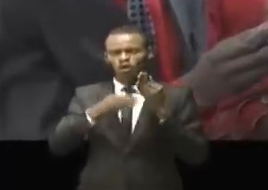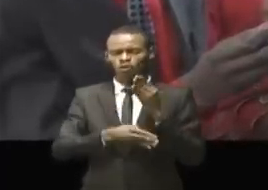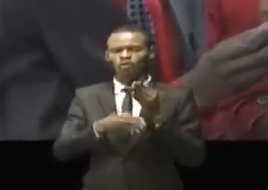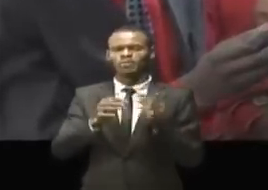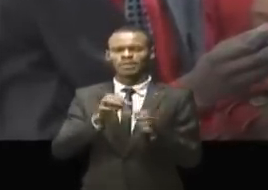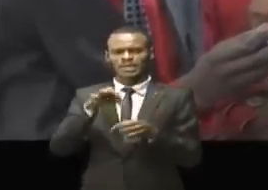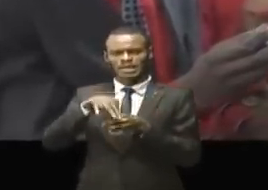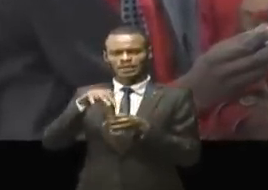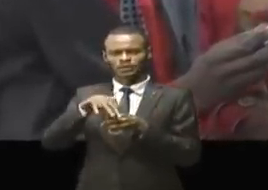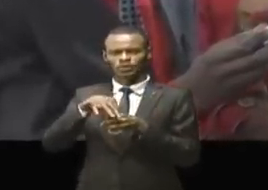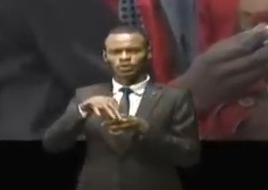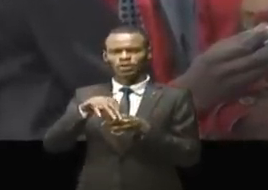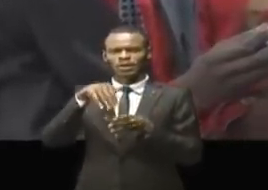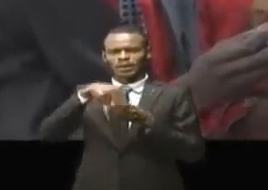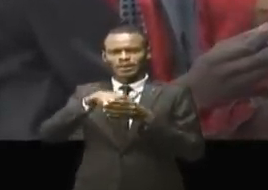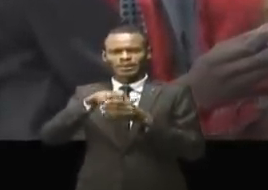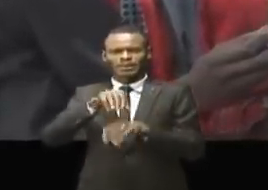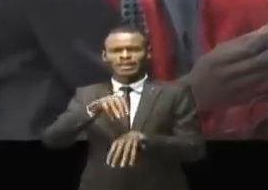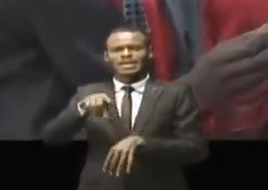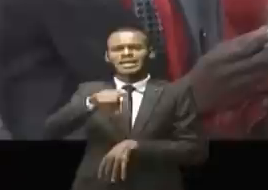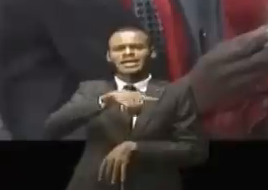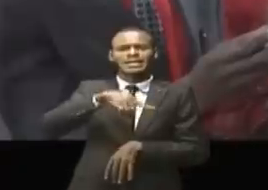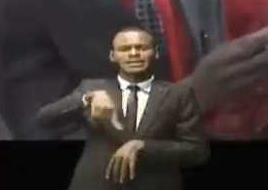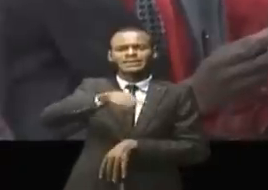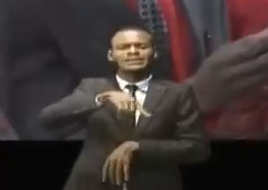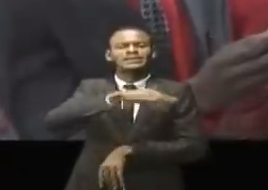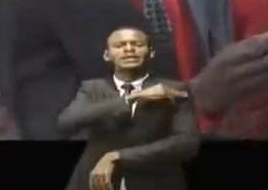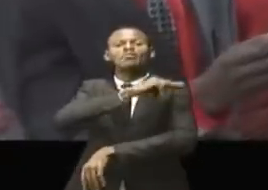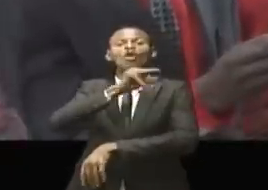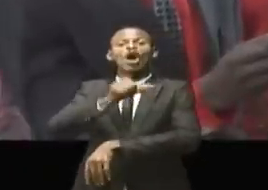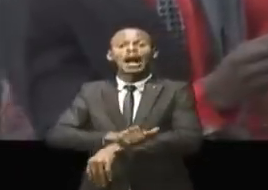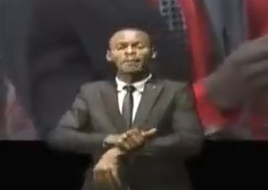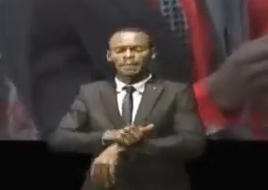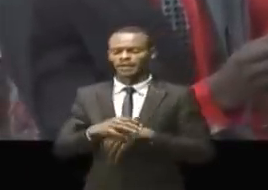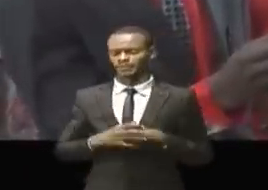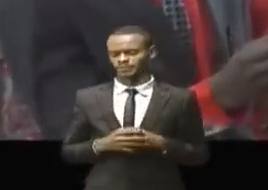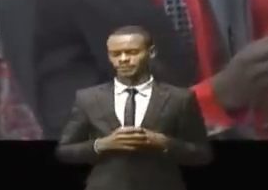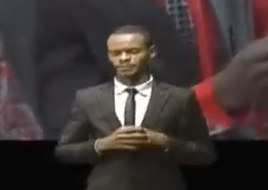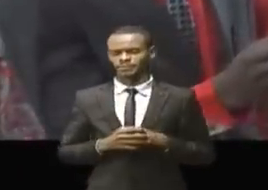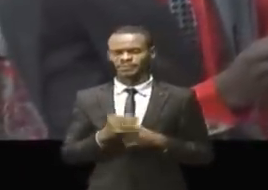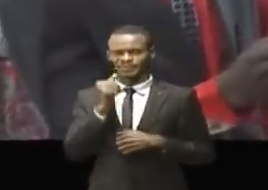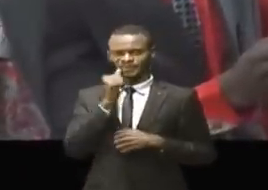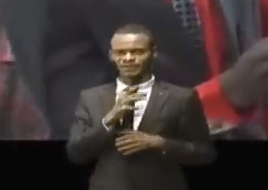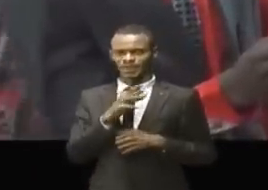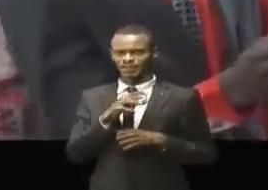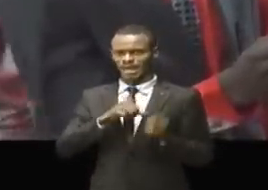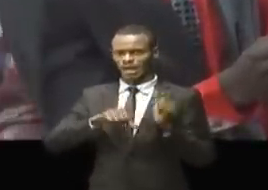car votre choix est subjectif. Monsieur le secrétaire général de l'UDPS,